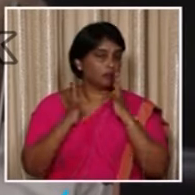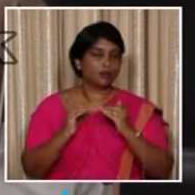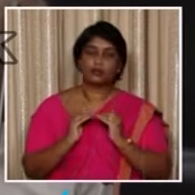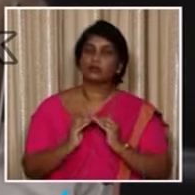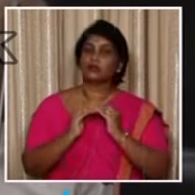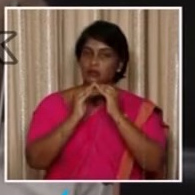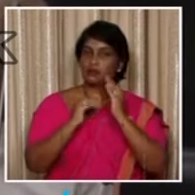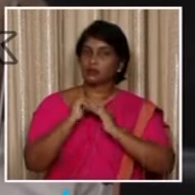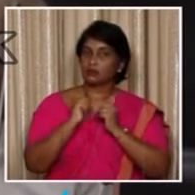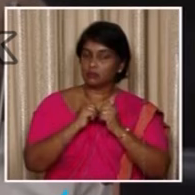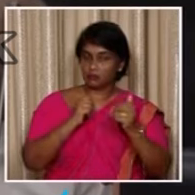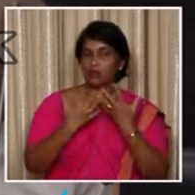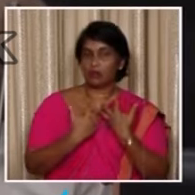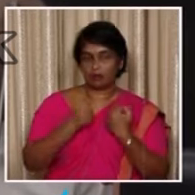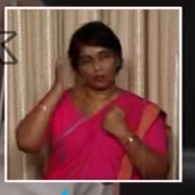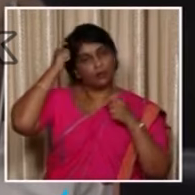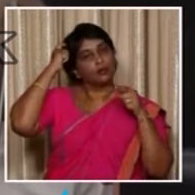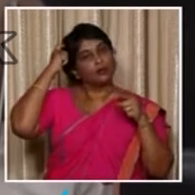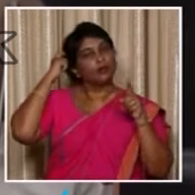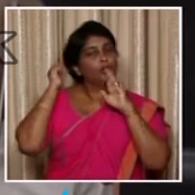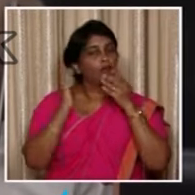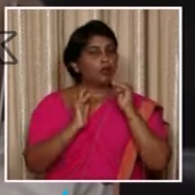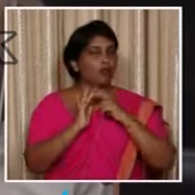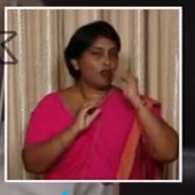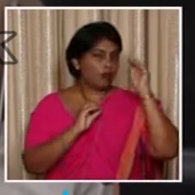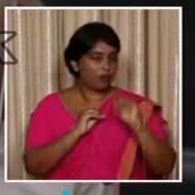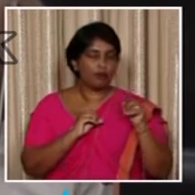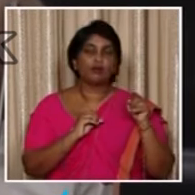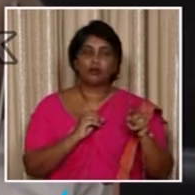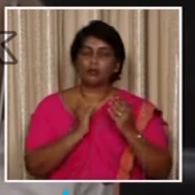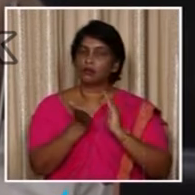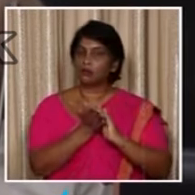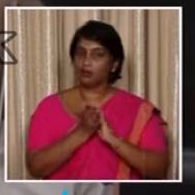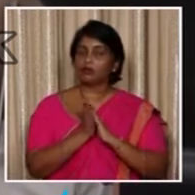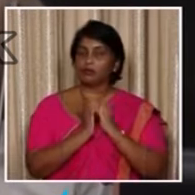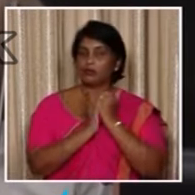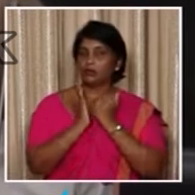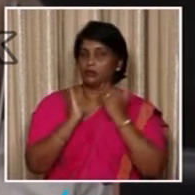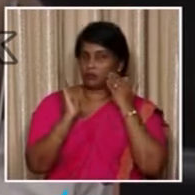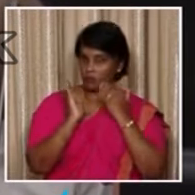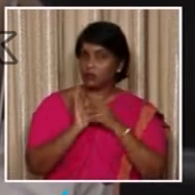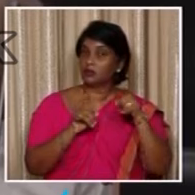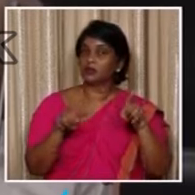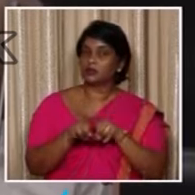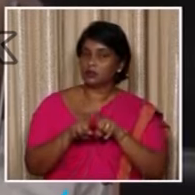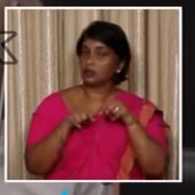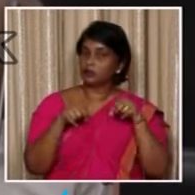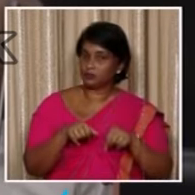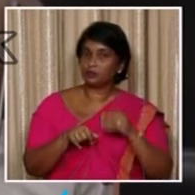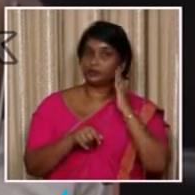සංවර්ධන ක්‍රියාවලිය සඳහා අපට ලැබෙනවා. ඒ ඉතා අඩු පොලිය වගේම සහනදායි කොන්දේසි මත. ඒ වගේම දැන්